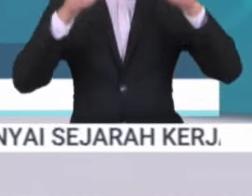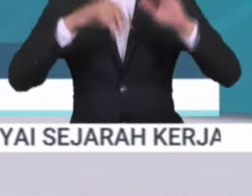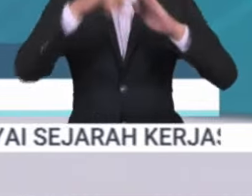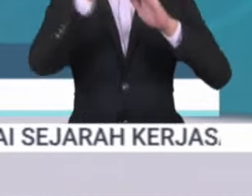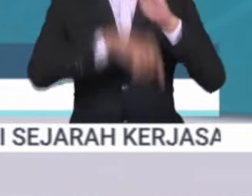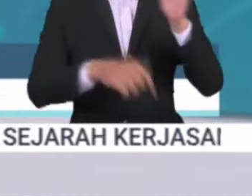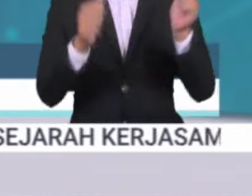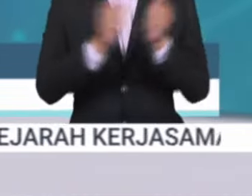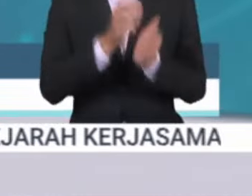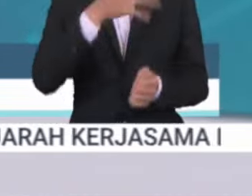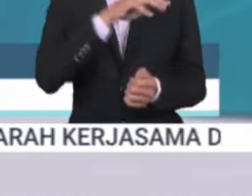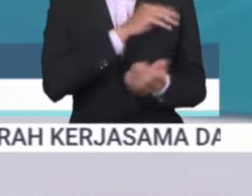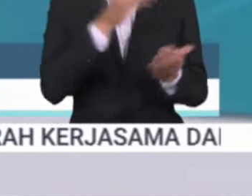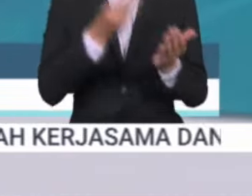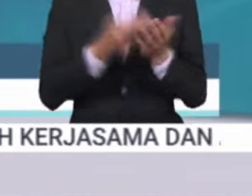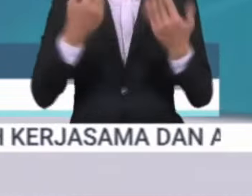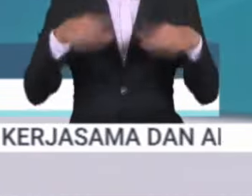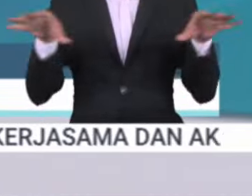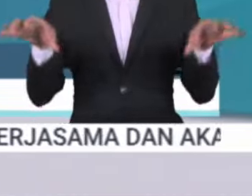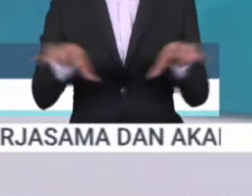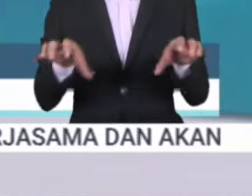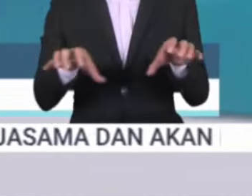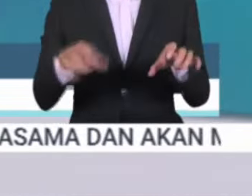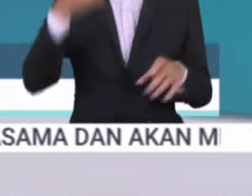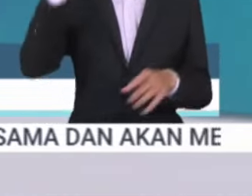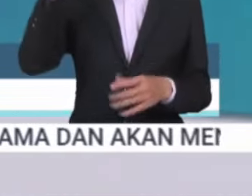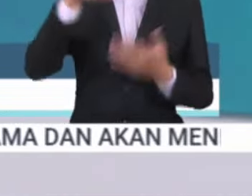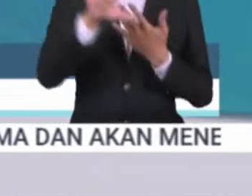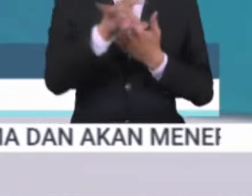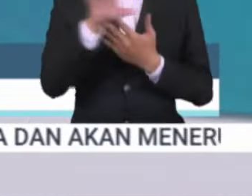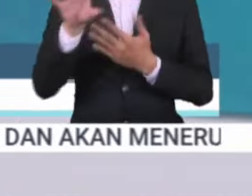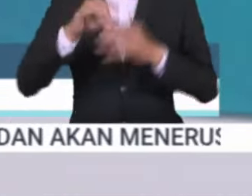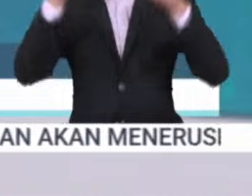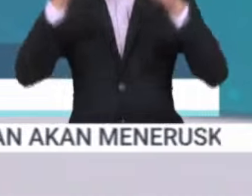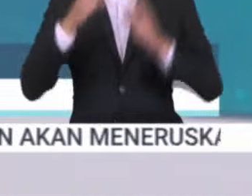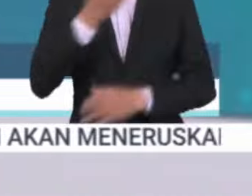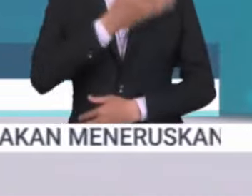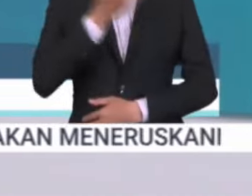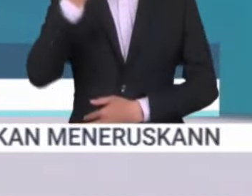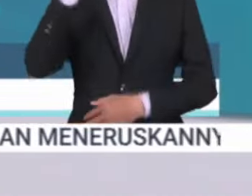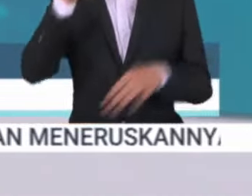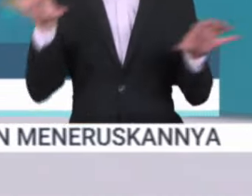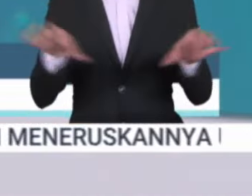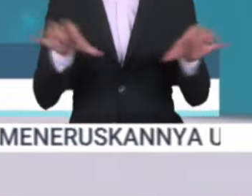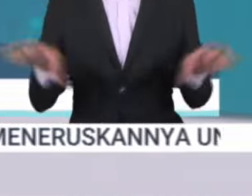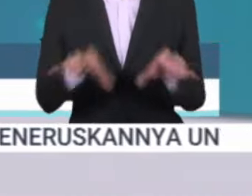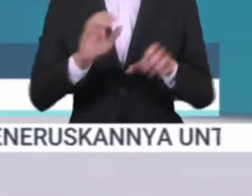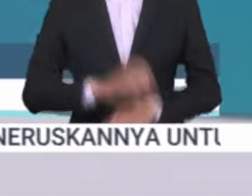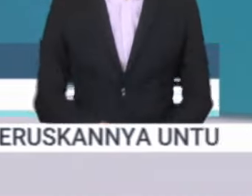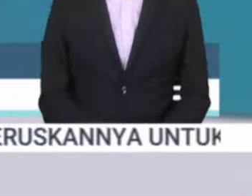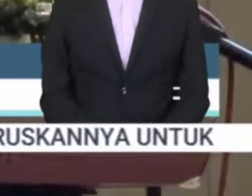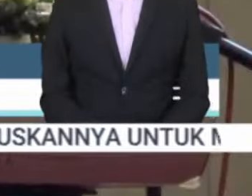mengenainya dengan Kementerian Keuangan telah diadakan bagi mengenalpasti medium terbaik untuk melaksanakannya.